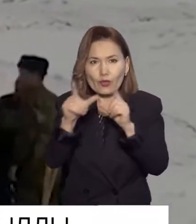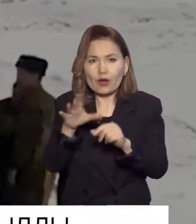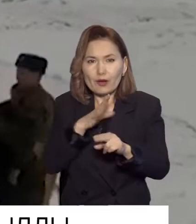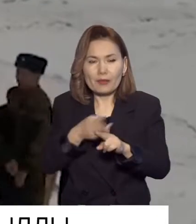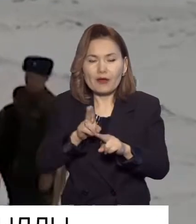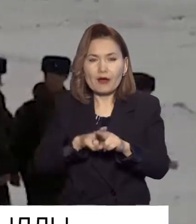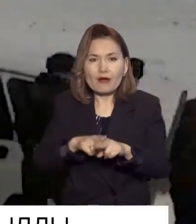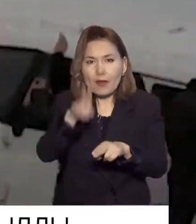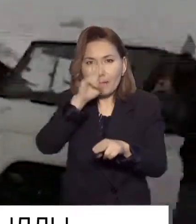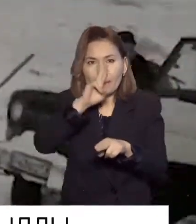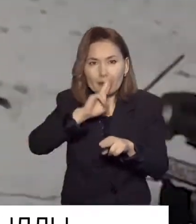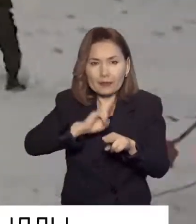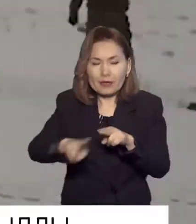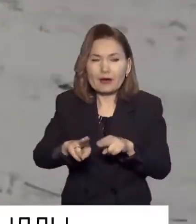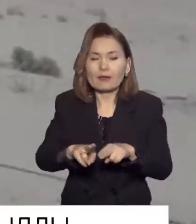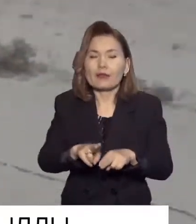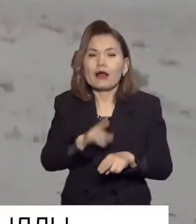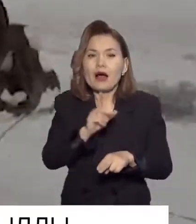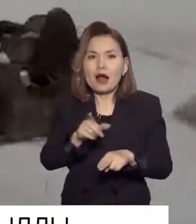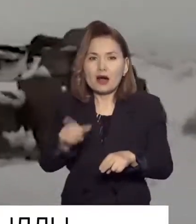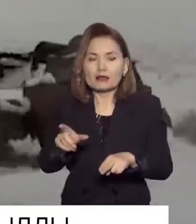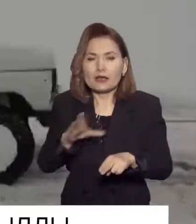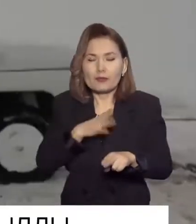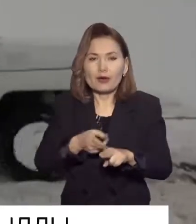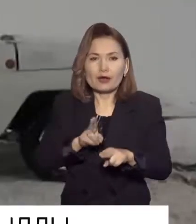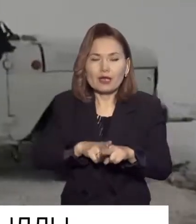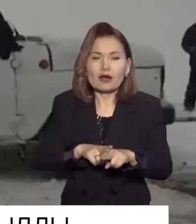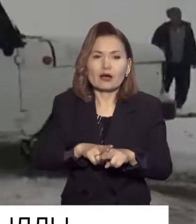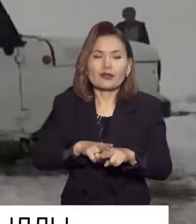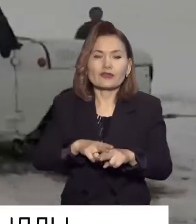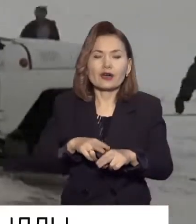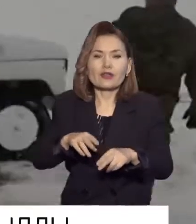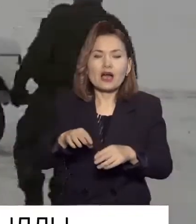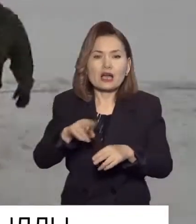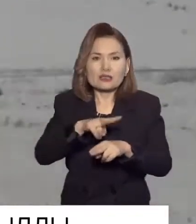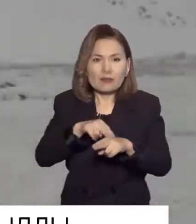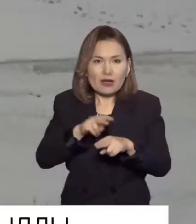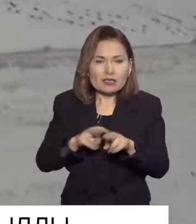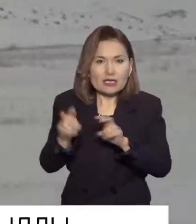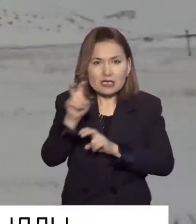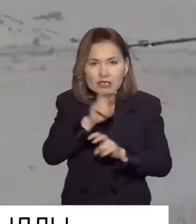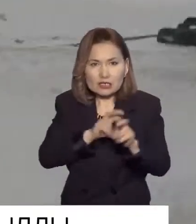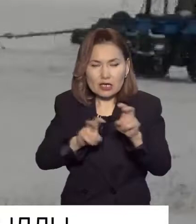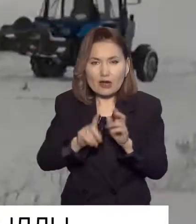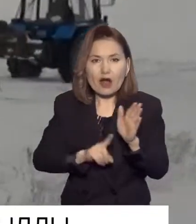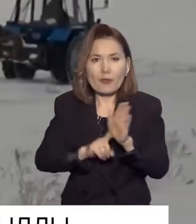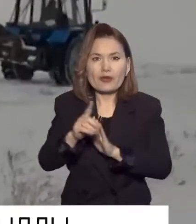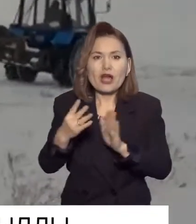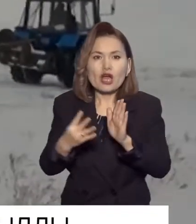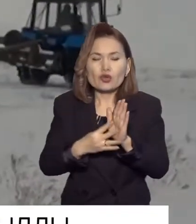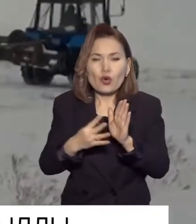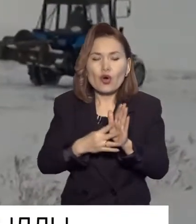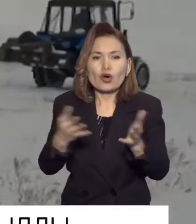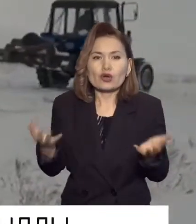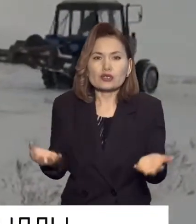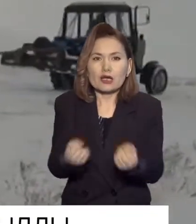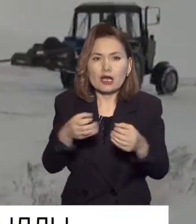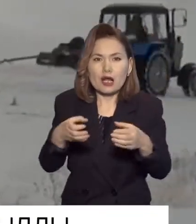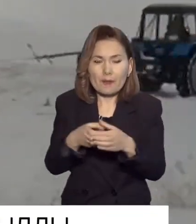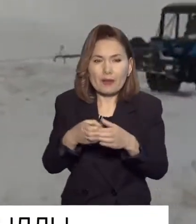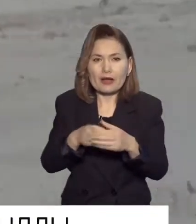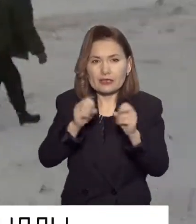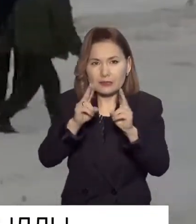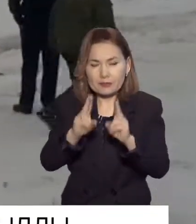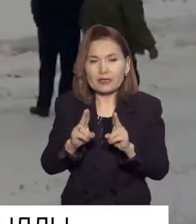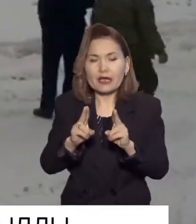олар хабарсыз кеткен соң туыстары құтқарушылардан көмек сұрады. Тұрғындарды іздестіруге өңірдің 9 құтқарушысы арнайы техникамен